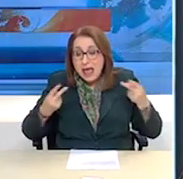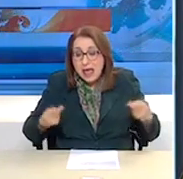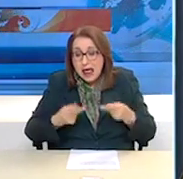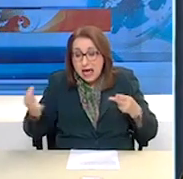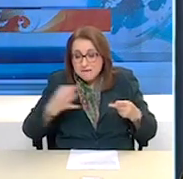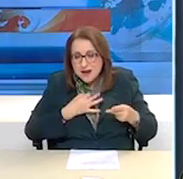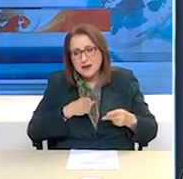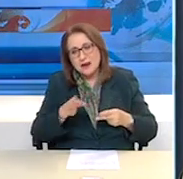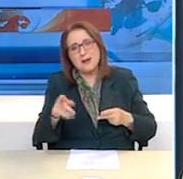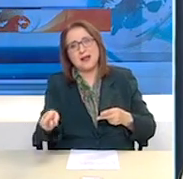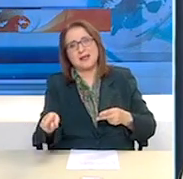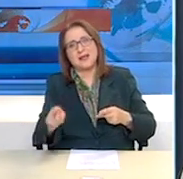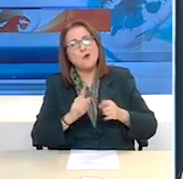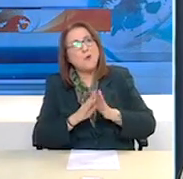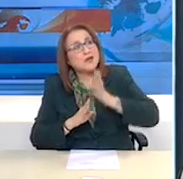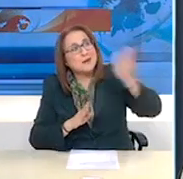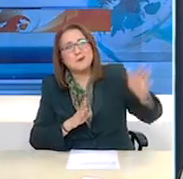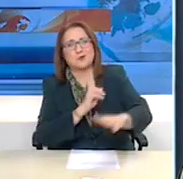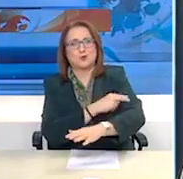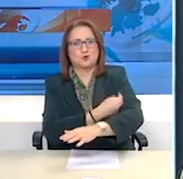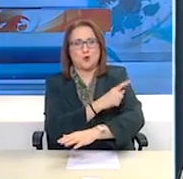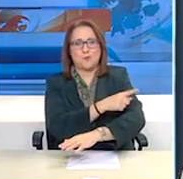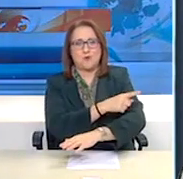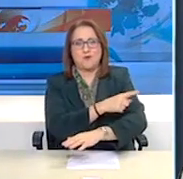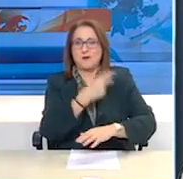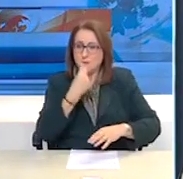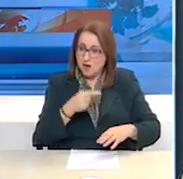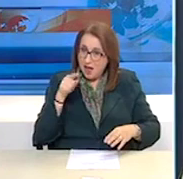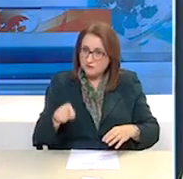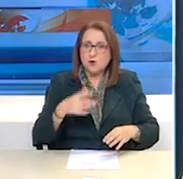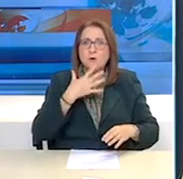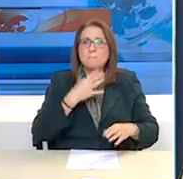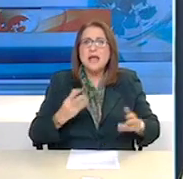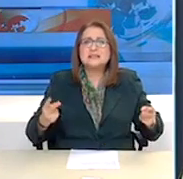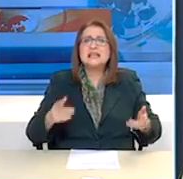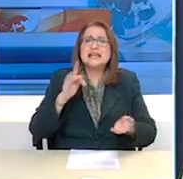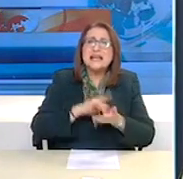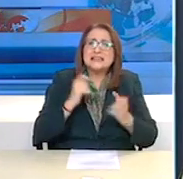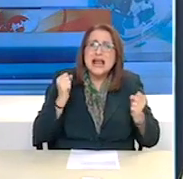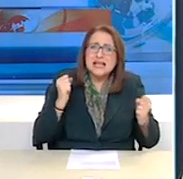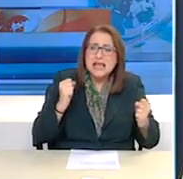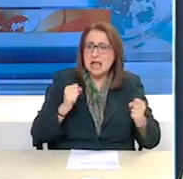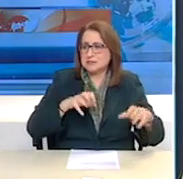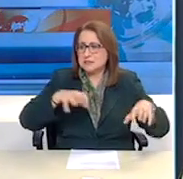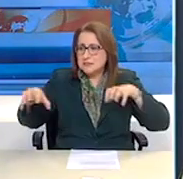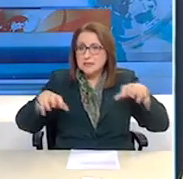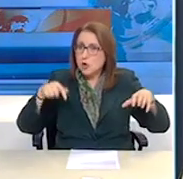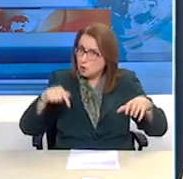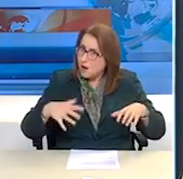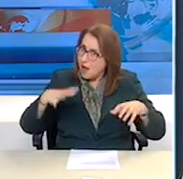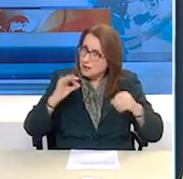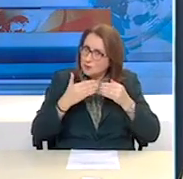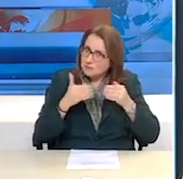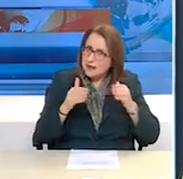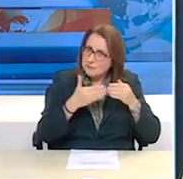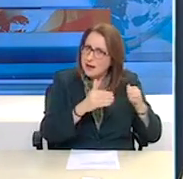νοσοκομείο, διότι δεν υπάρχει κανένας λόγος. Άρα πρέπει η πρωτοβάθμια φροντίδα υγείας να διαδραματίσει το ρόλο τον οποίο οφείλει να